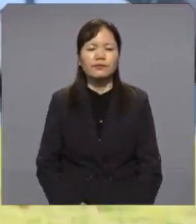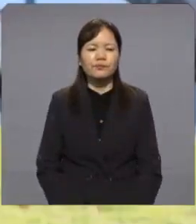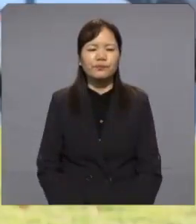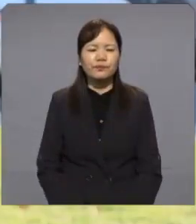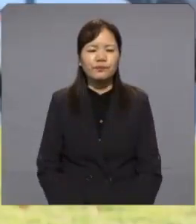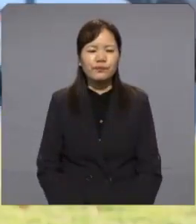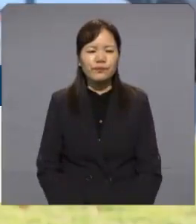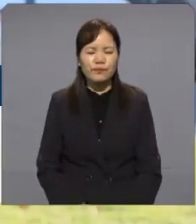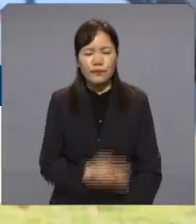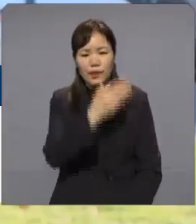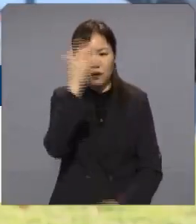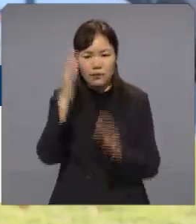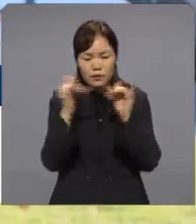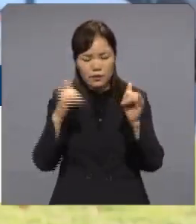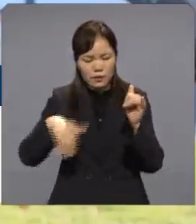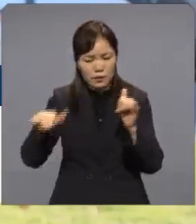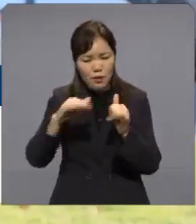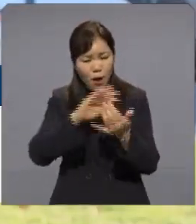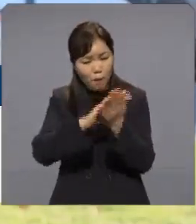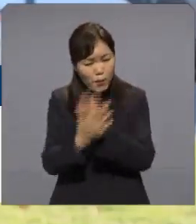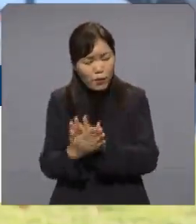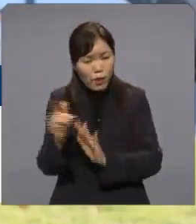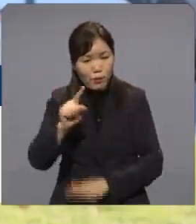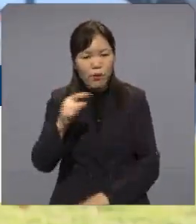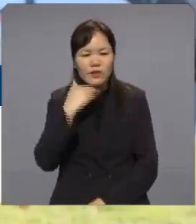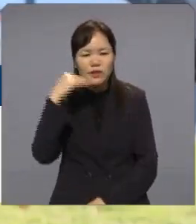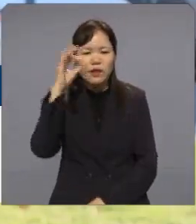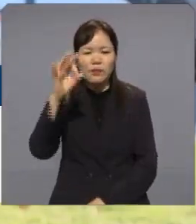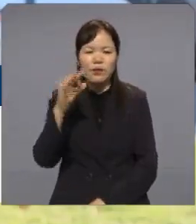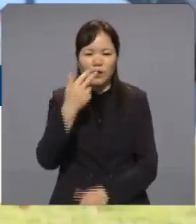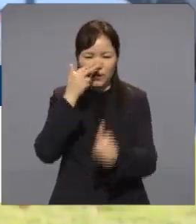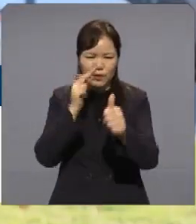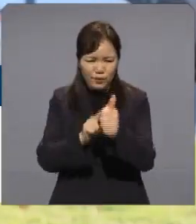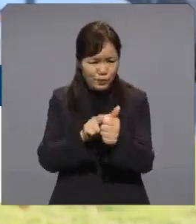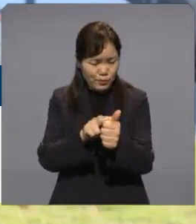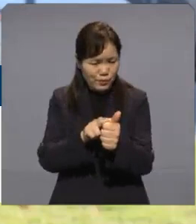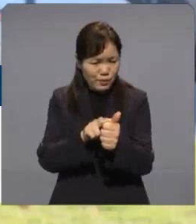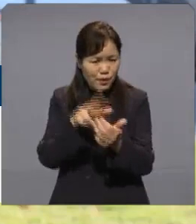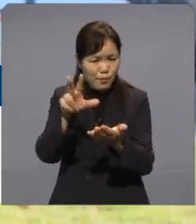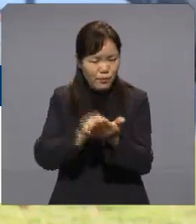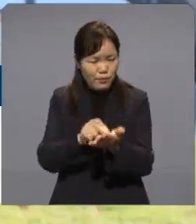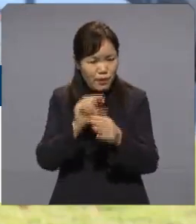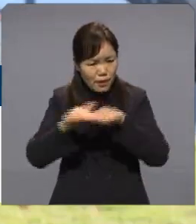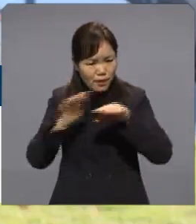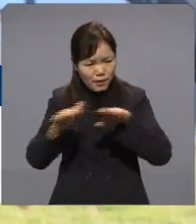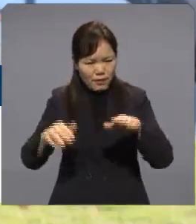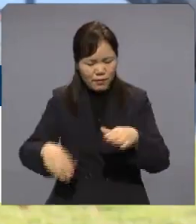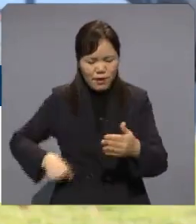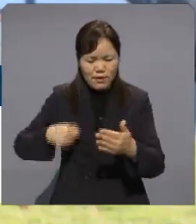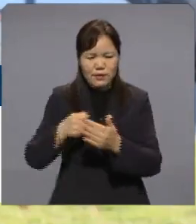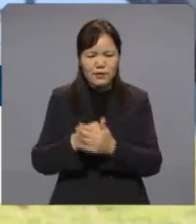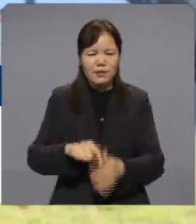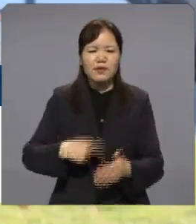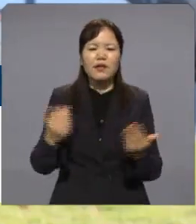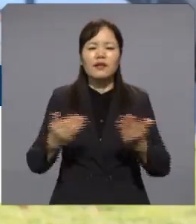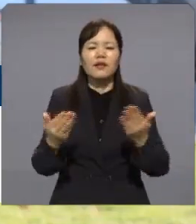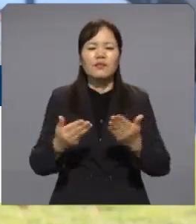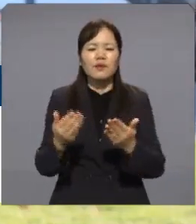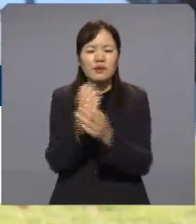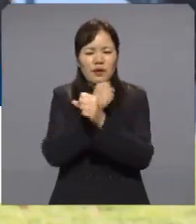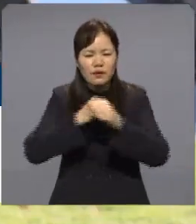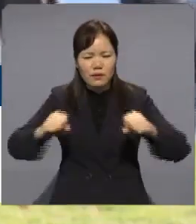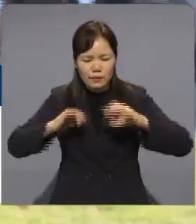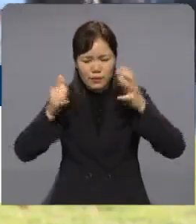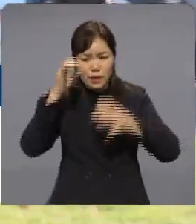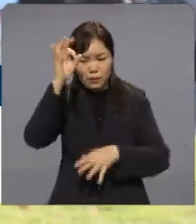청년들에게 어떤 변화가 있을지를 보겠습니다. 도전 과제에 부딪히고 씩씩하게 자기 일하면서 넓은 세상 보는